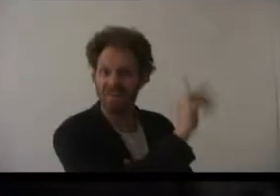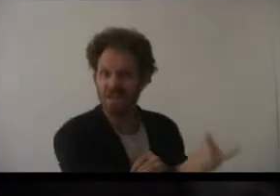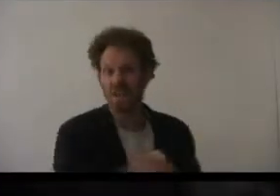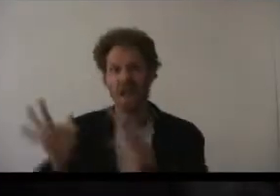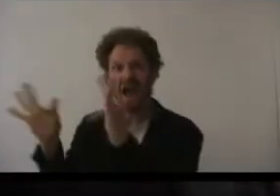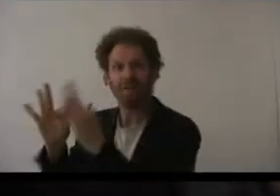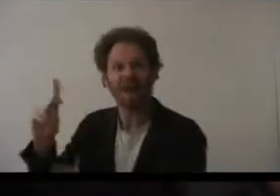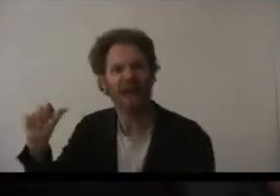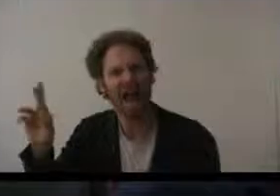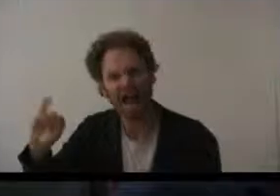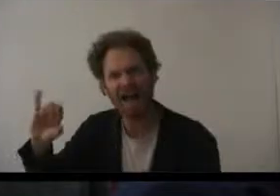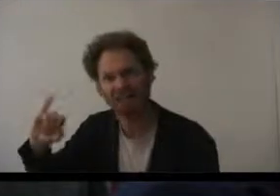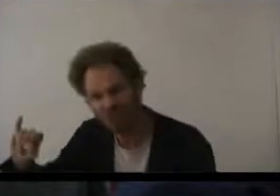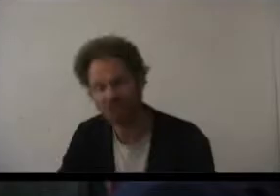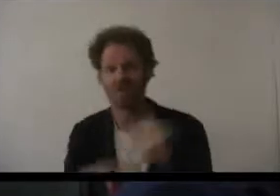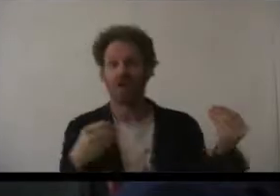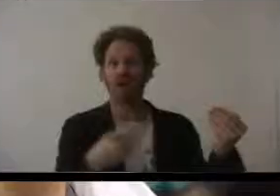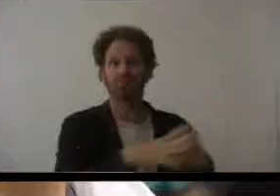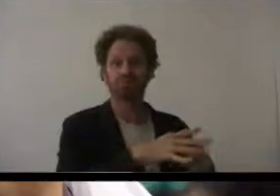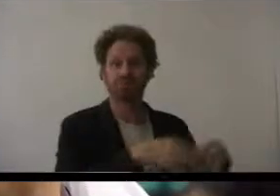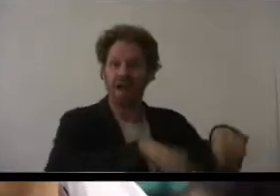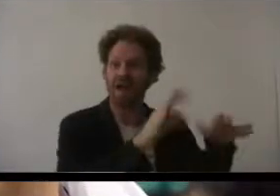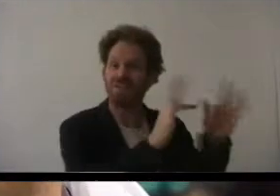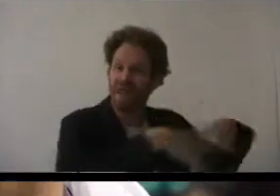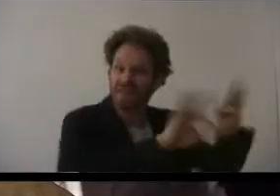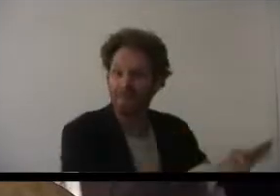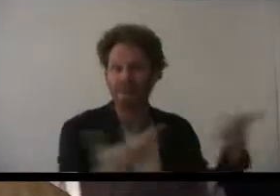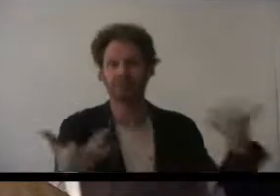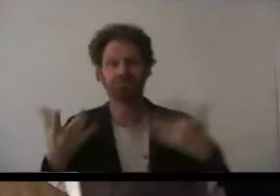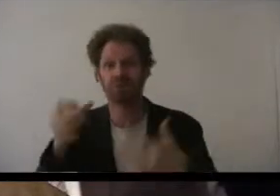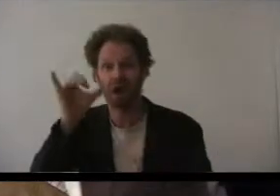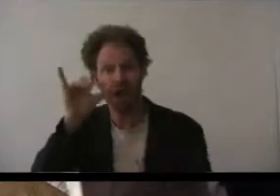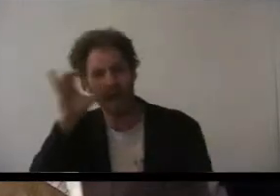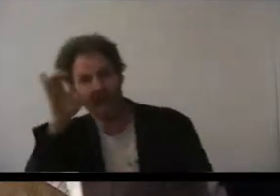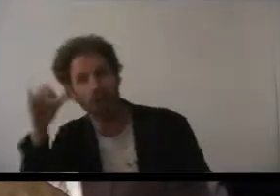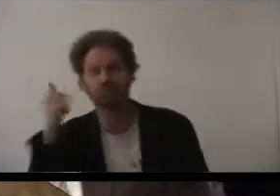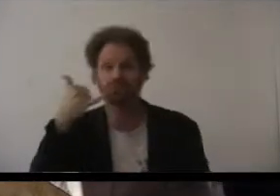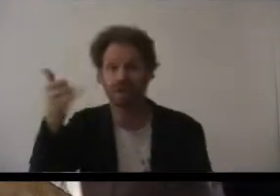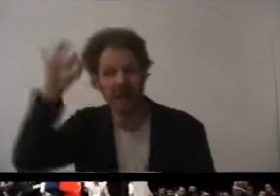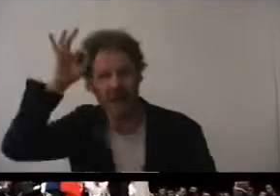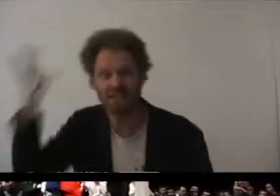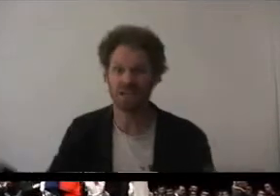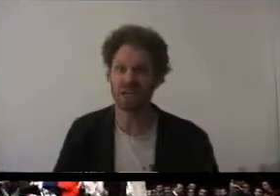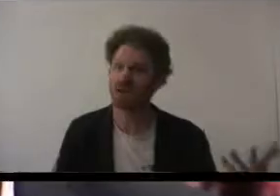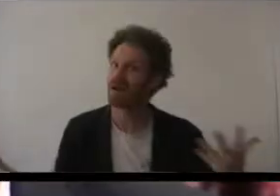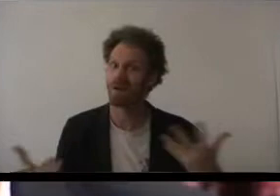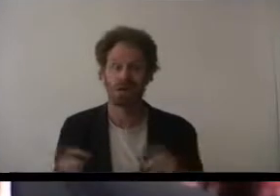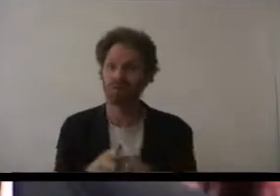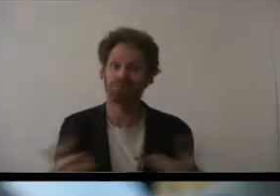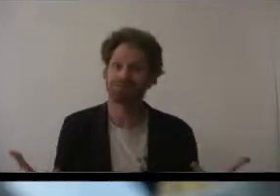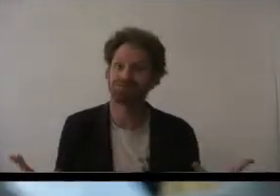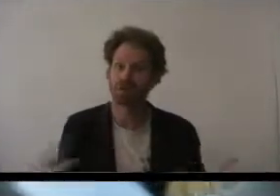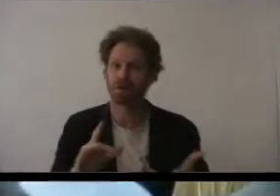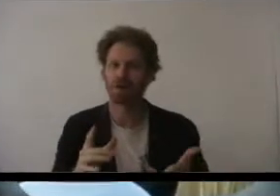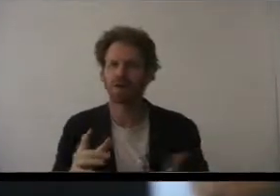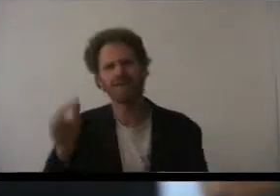Nous donner une grosse bouffée d'oxygène. Nous redonner l'espoir. Redresser la France. Refaire briller le blason de la France. Rendre la grandeur à la